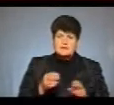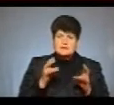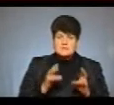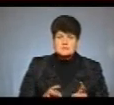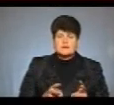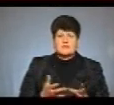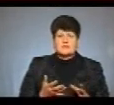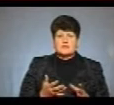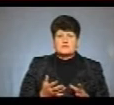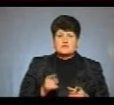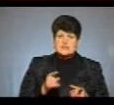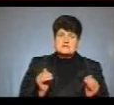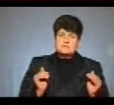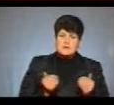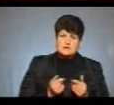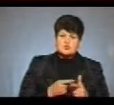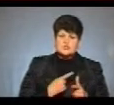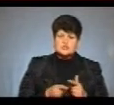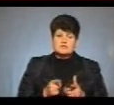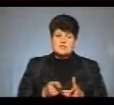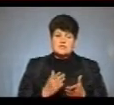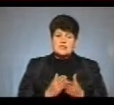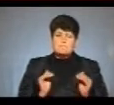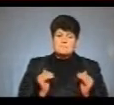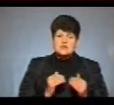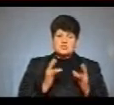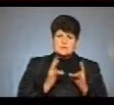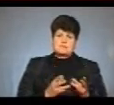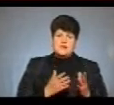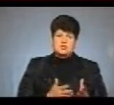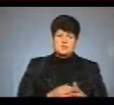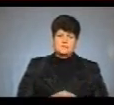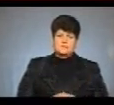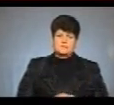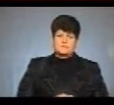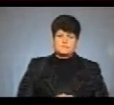боєприпасів минулих воєн, чи вона зменшується, чи вони стають менш небезпечними?